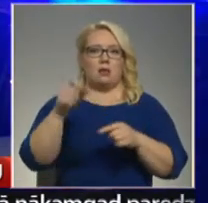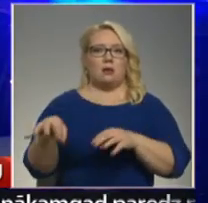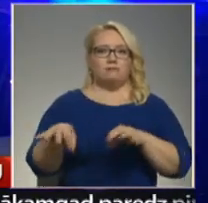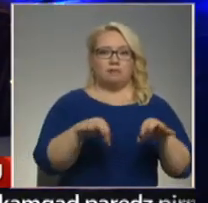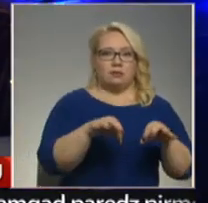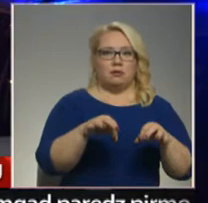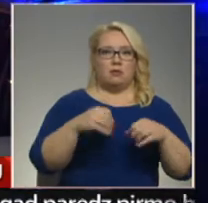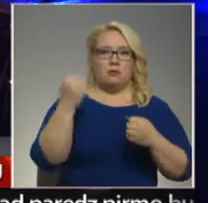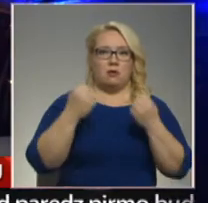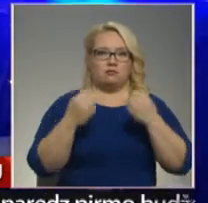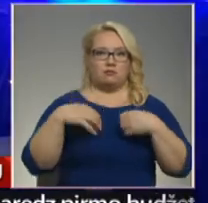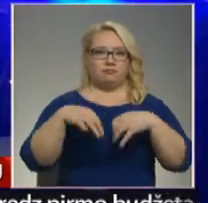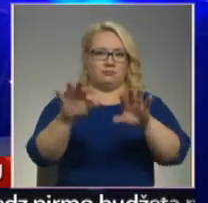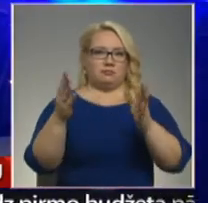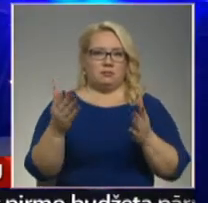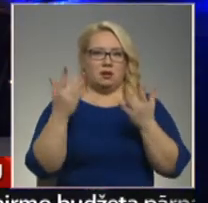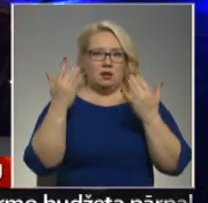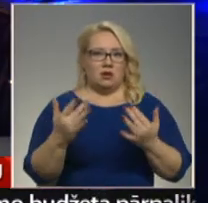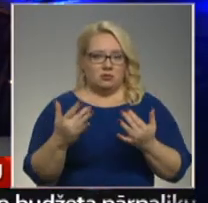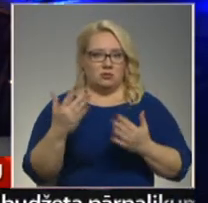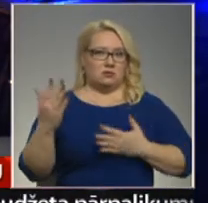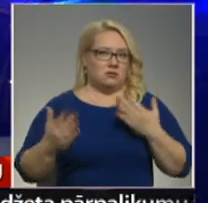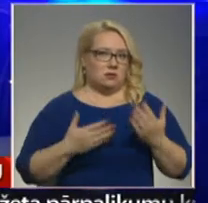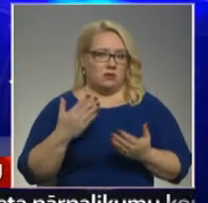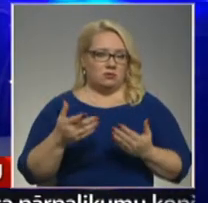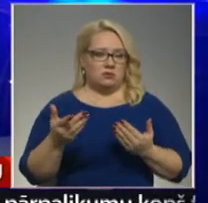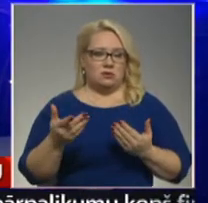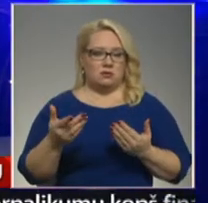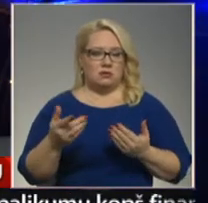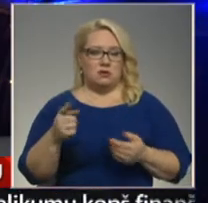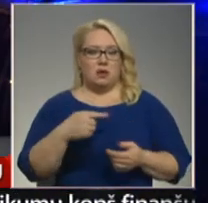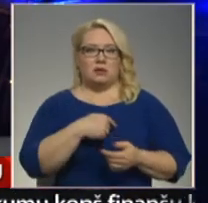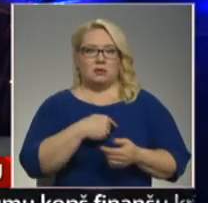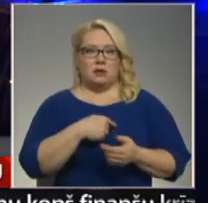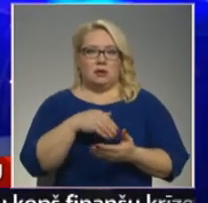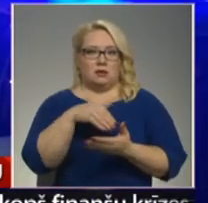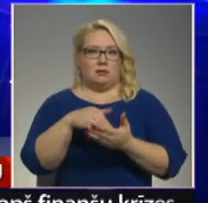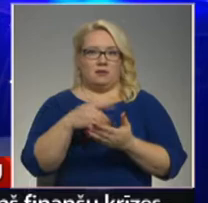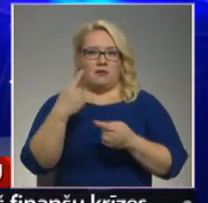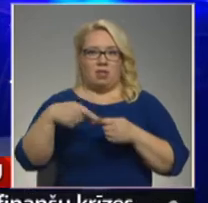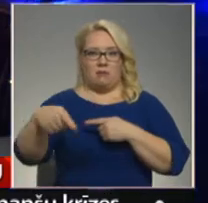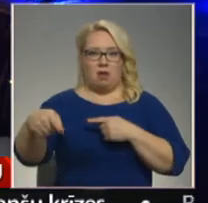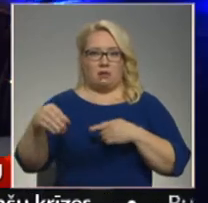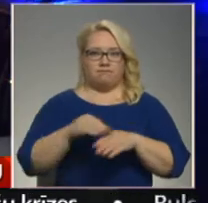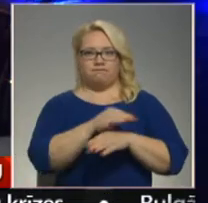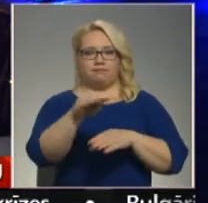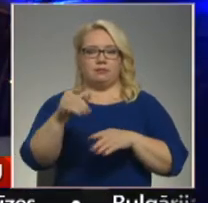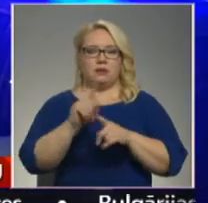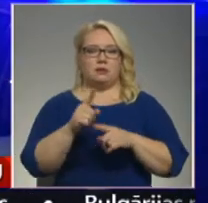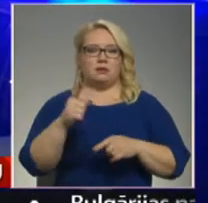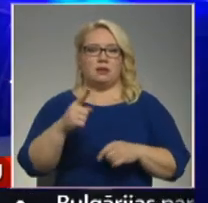notrīts mašanā. Rezultāts atrauta koja, krovoļojas 60 metru attālumā.